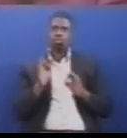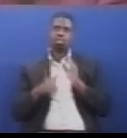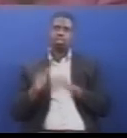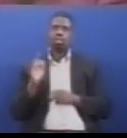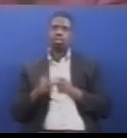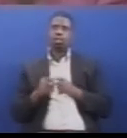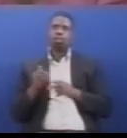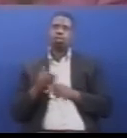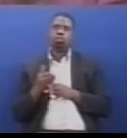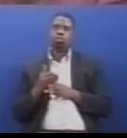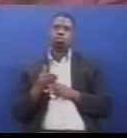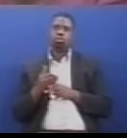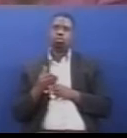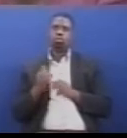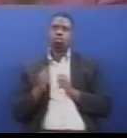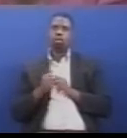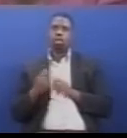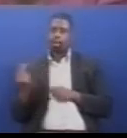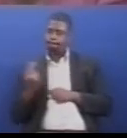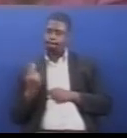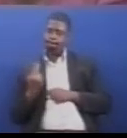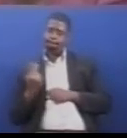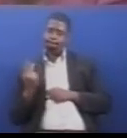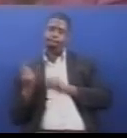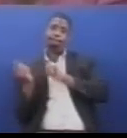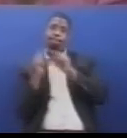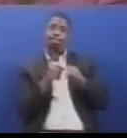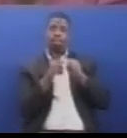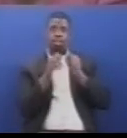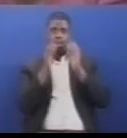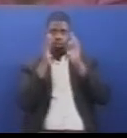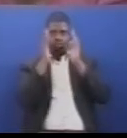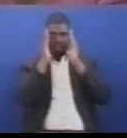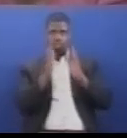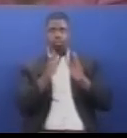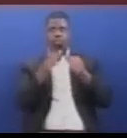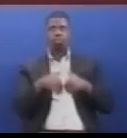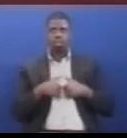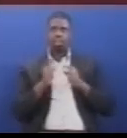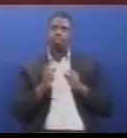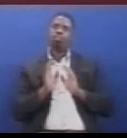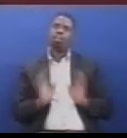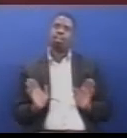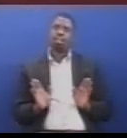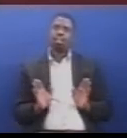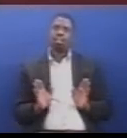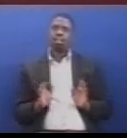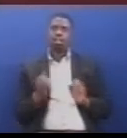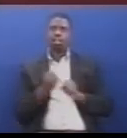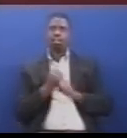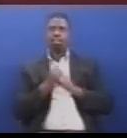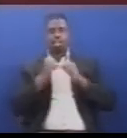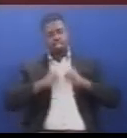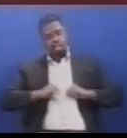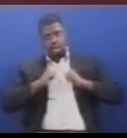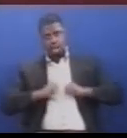Kuhusu swala la kutembelea katika kituo hicho, mheshimiwa mbunge, nataka nikuhakikishia kwamba niko tayari nitakapofanya ziara